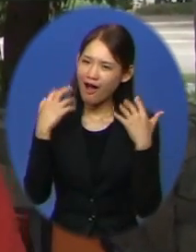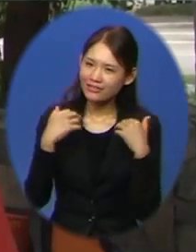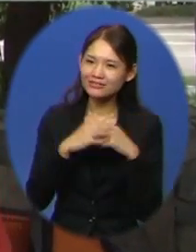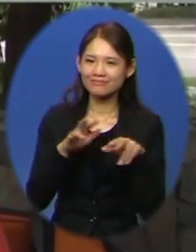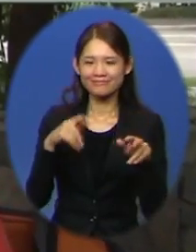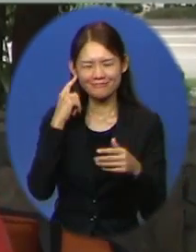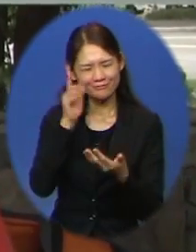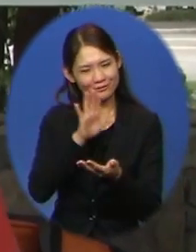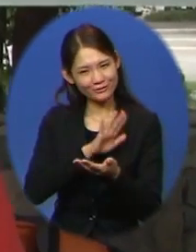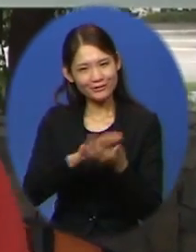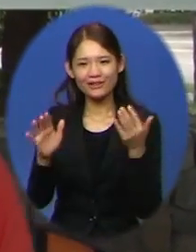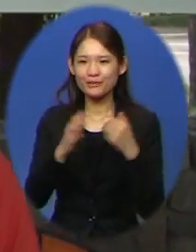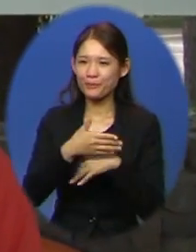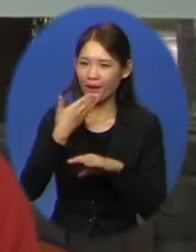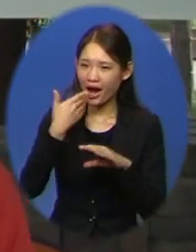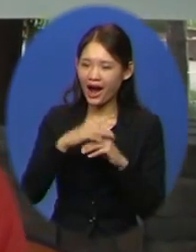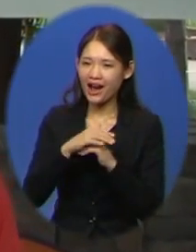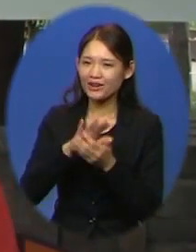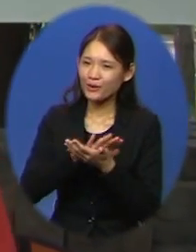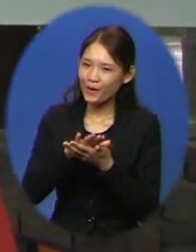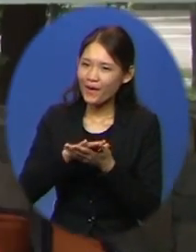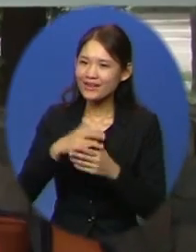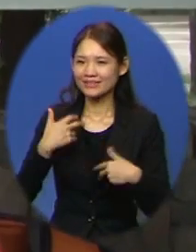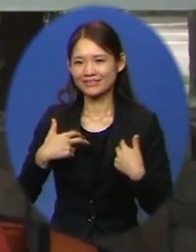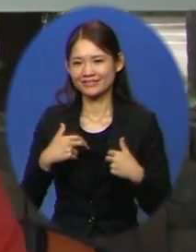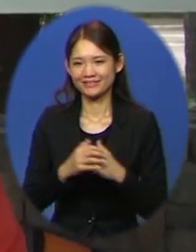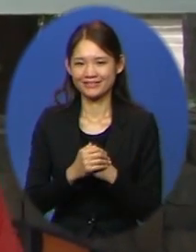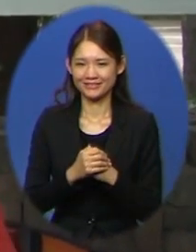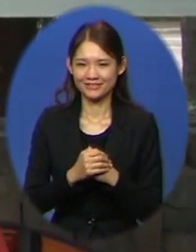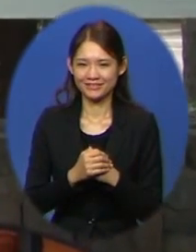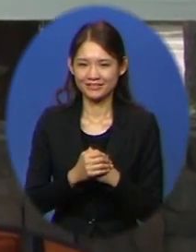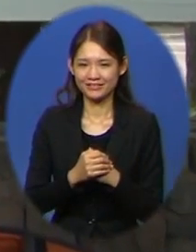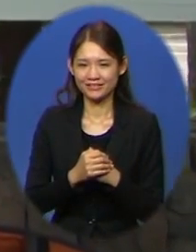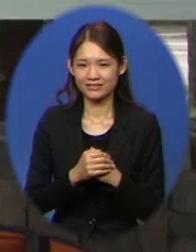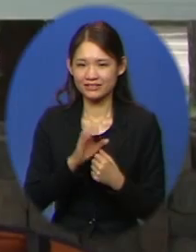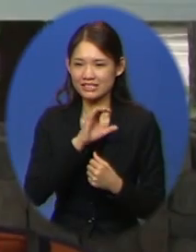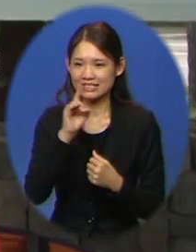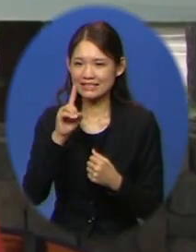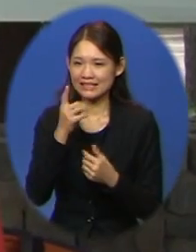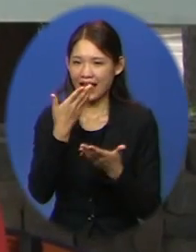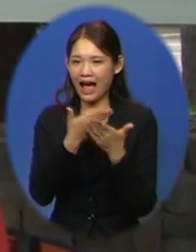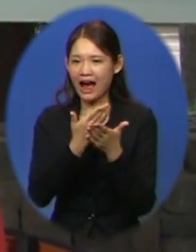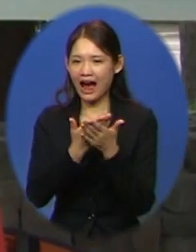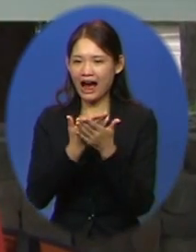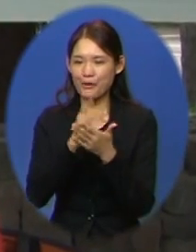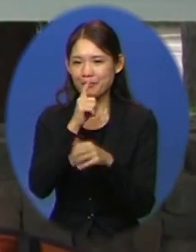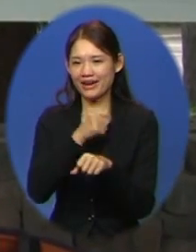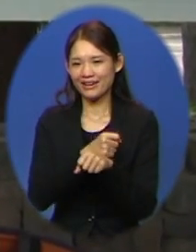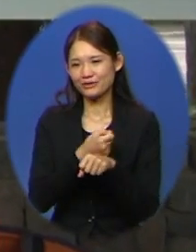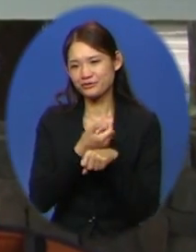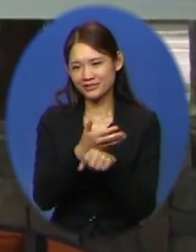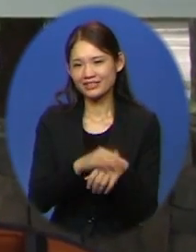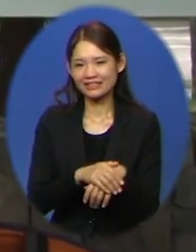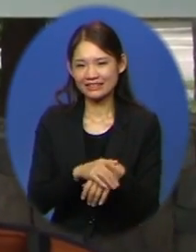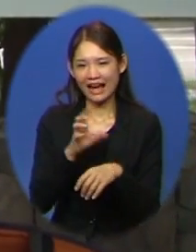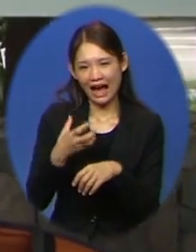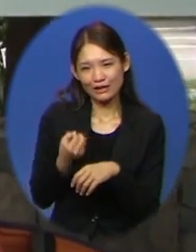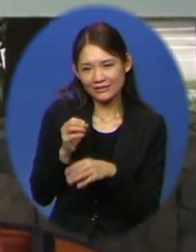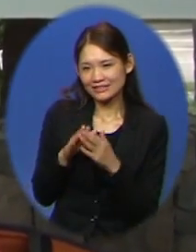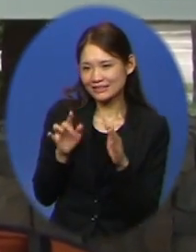먹고 놀고 즐겁네요. 우리 씨도 하나씩 저 오빠 보고 달라고 그랬어요. 가지고 가서 집에서 틀고